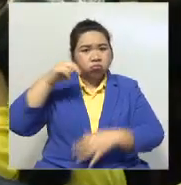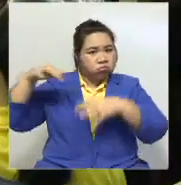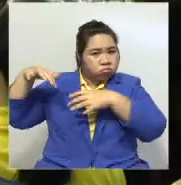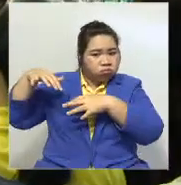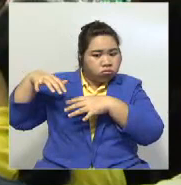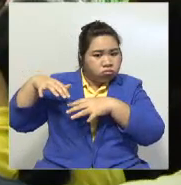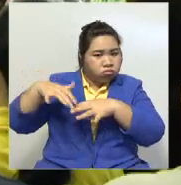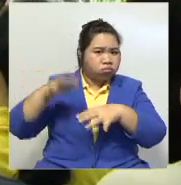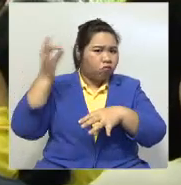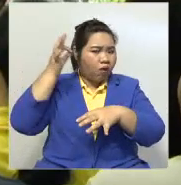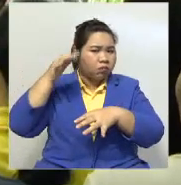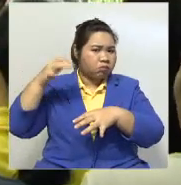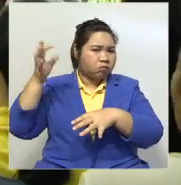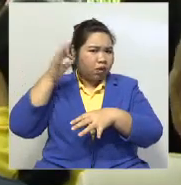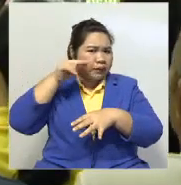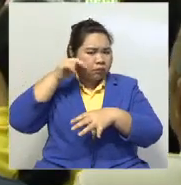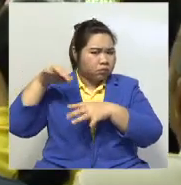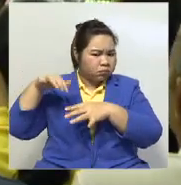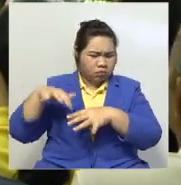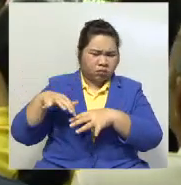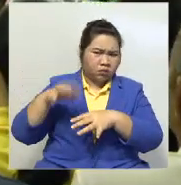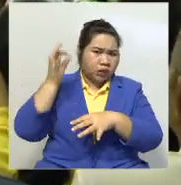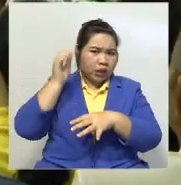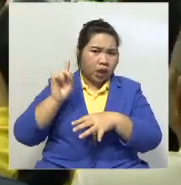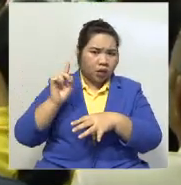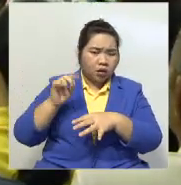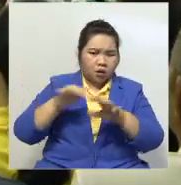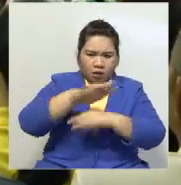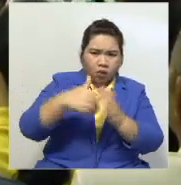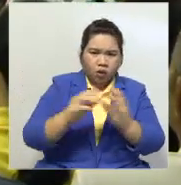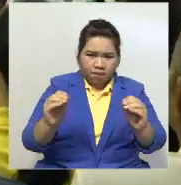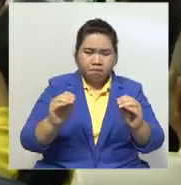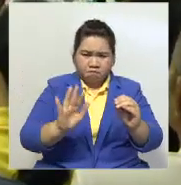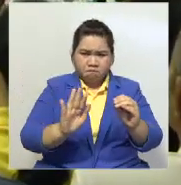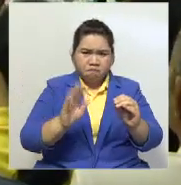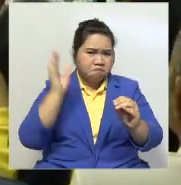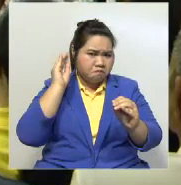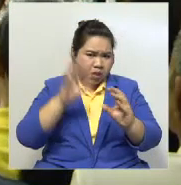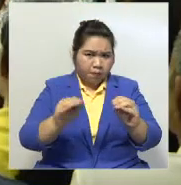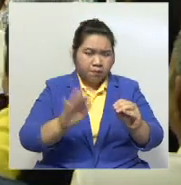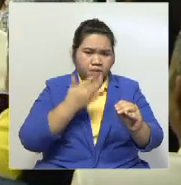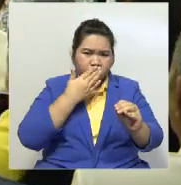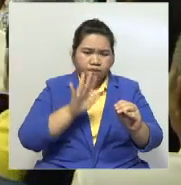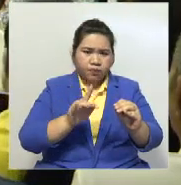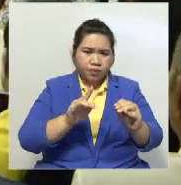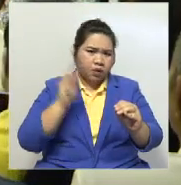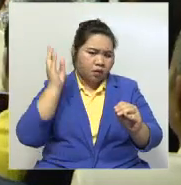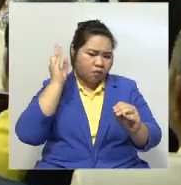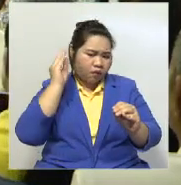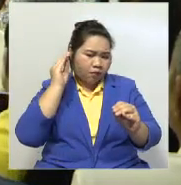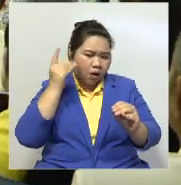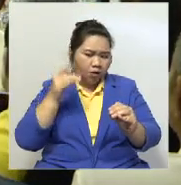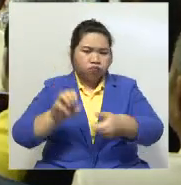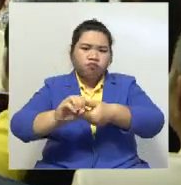มาคือได้ยินเสียงน้ำว่าเฮ้ยอันนี้มันเสียงอะไรก็คือให้ทุกคนเงียบ ครับ เงียบให้ที่สุดก็เลยพอฟังปุ๊บก็เลยลองส่องไฟฉ